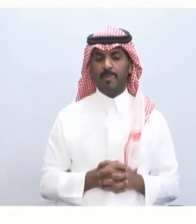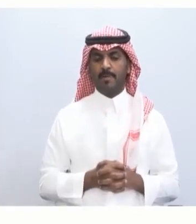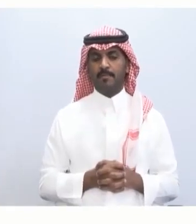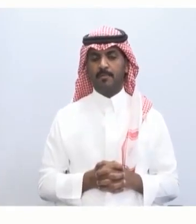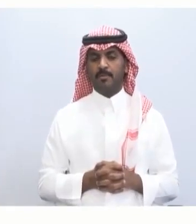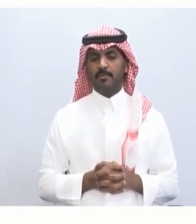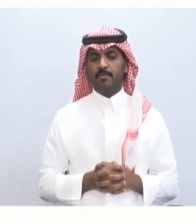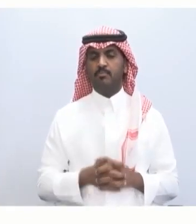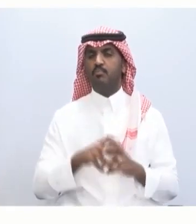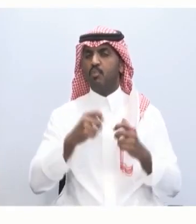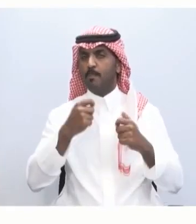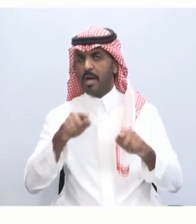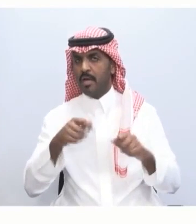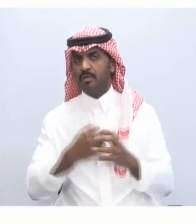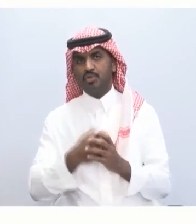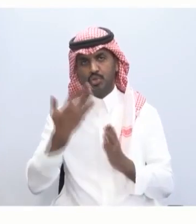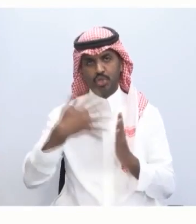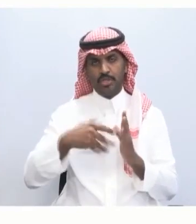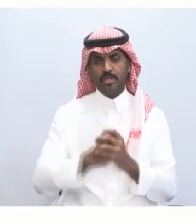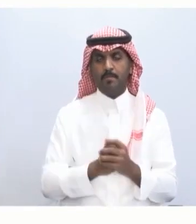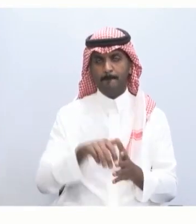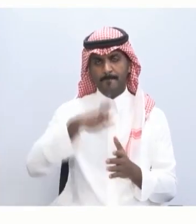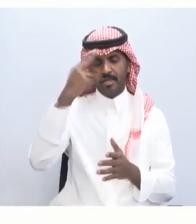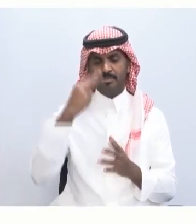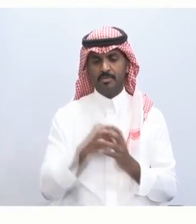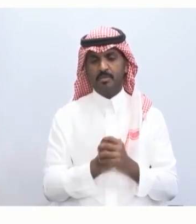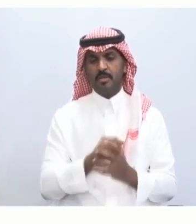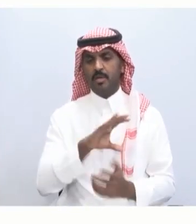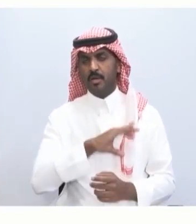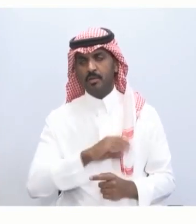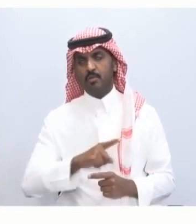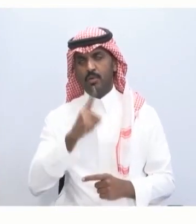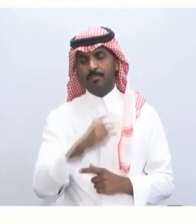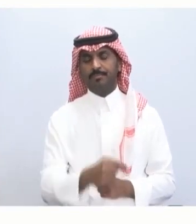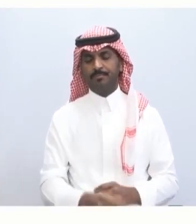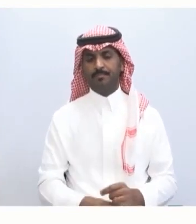التي بويع بها الملك عبد العزيز رحمه